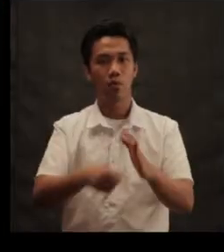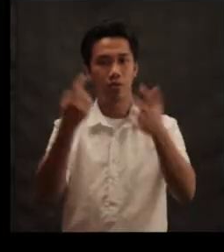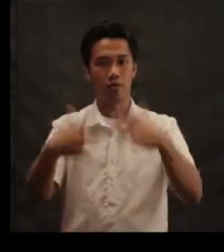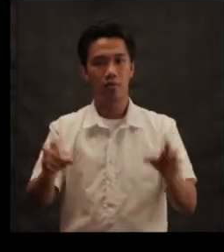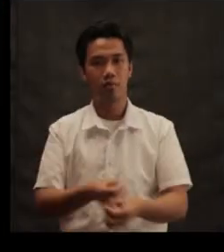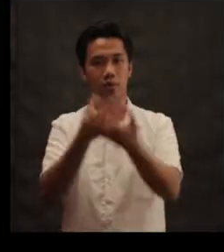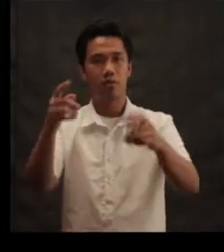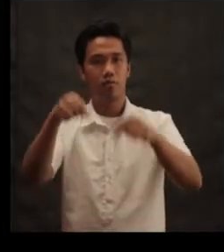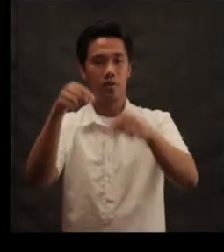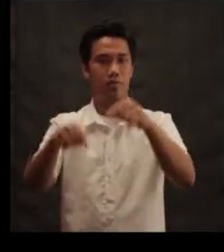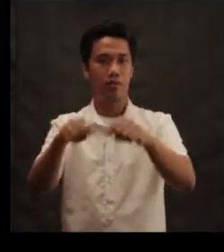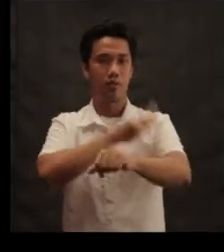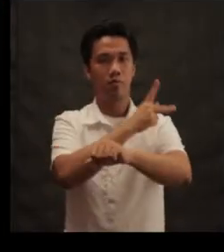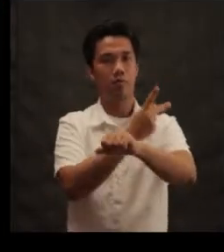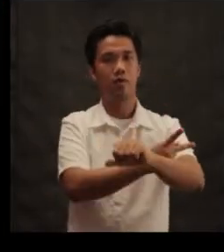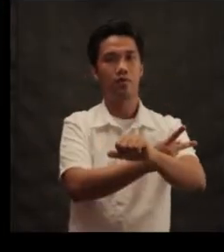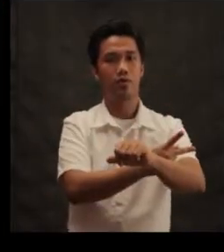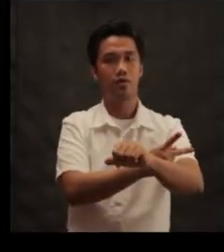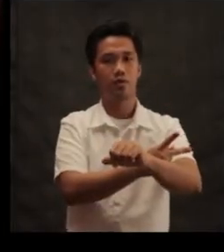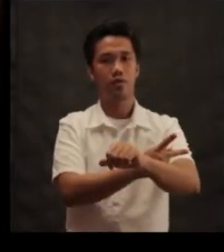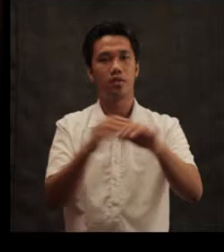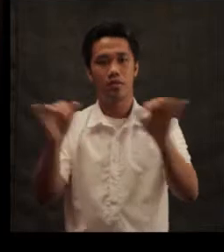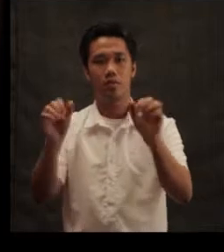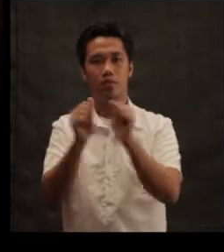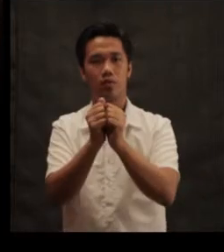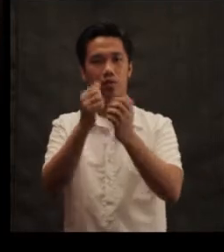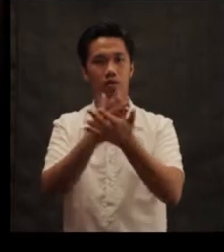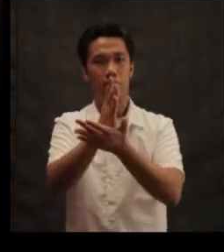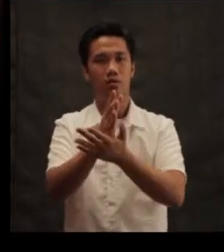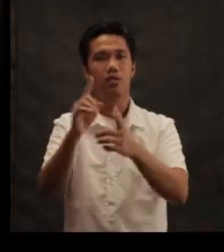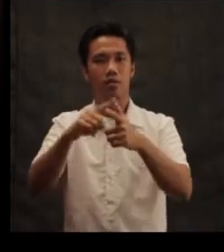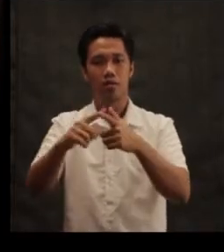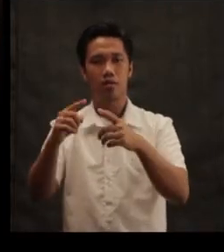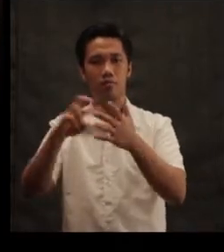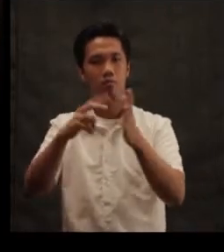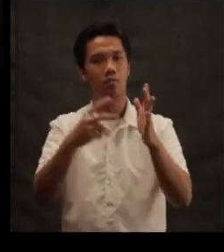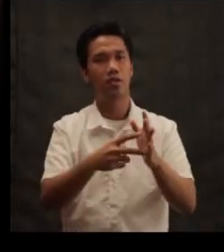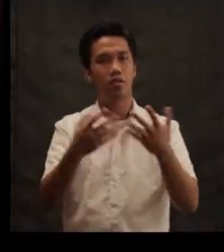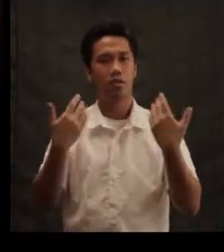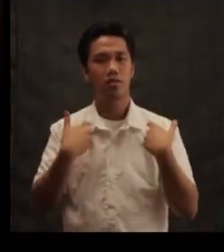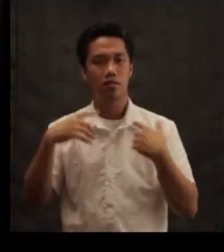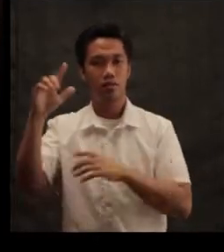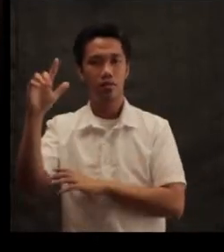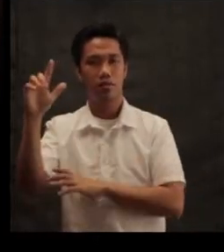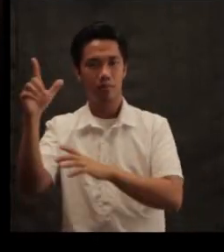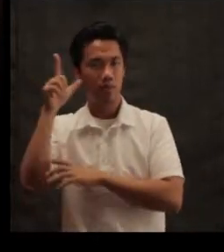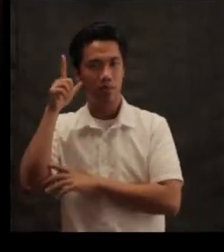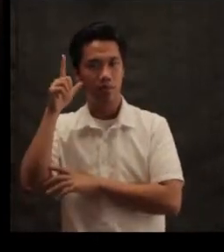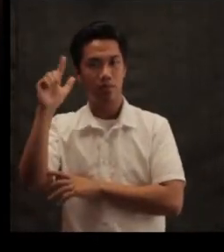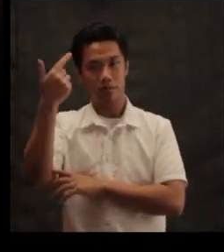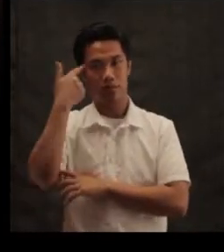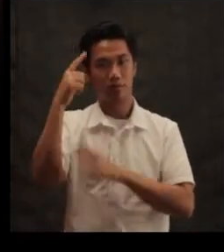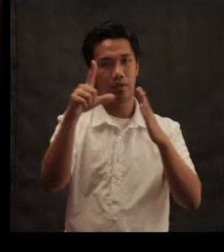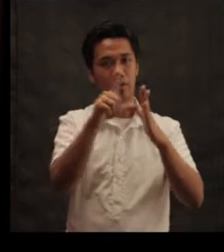Once we have fully empowered PWDs, then they'll be listened to by our government policy